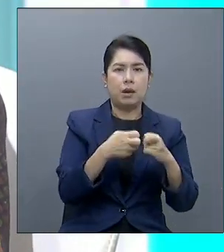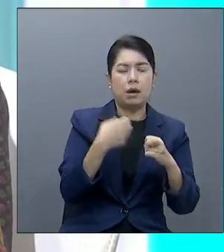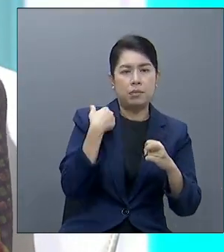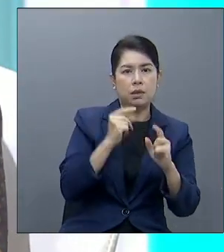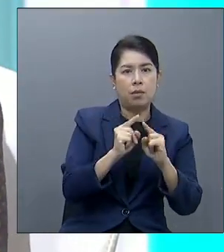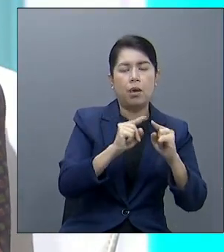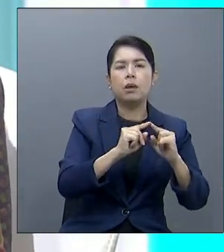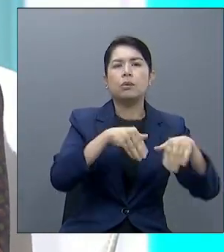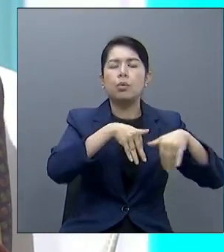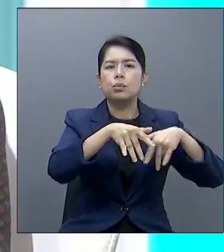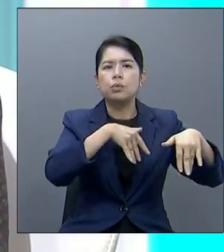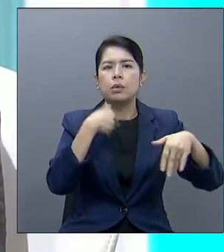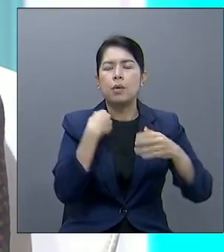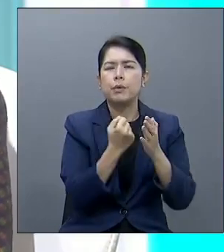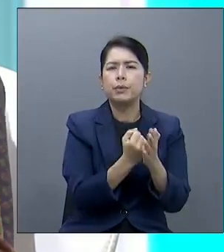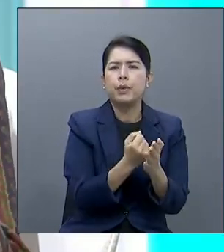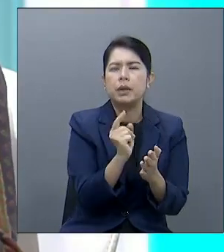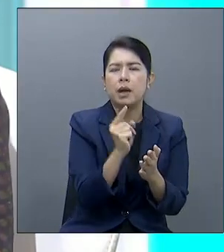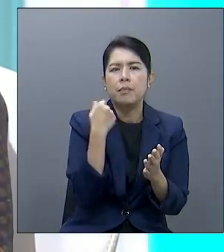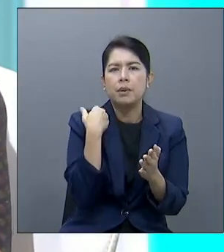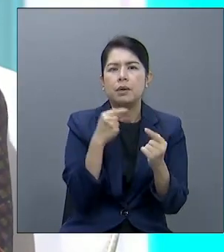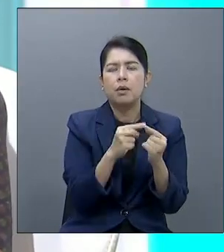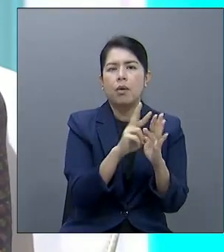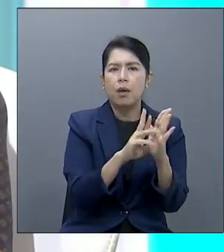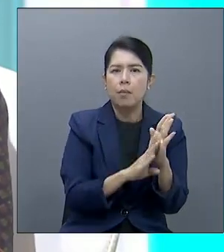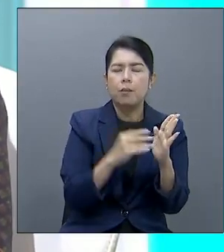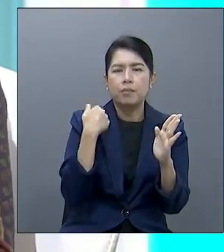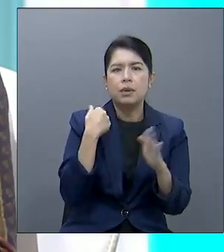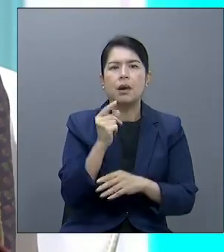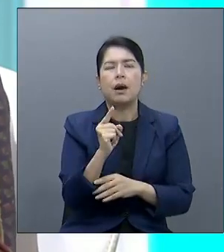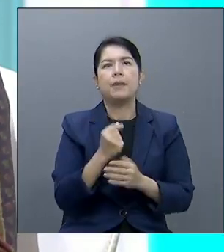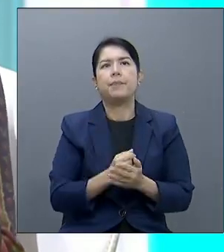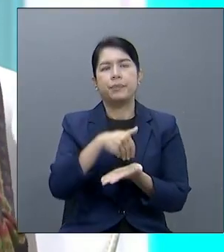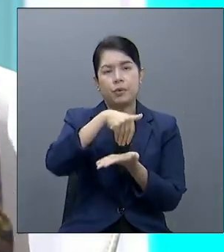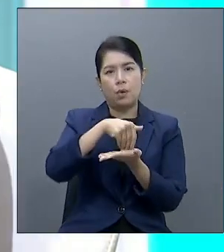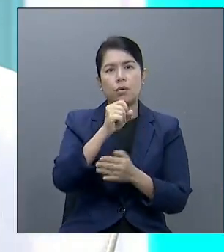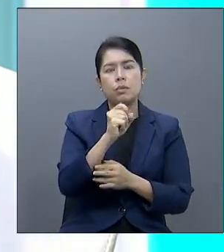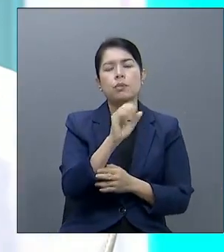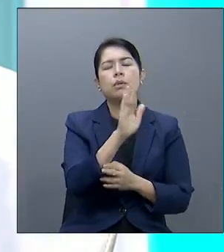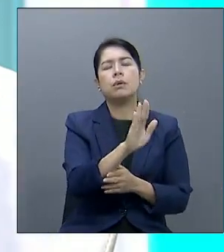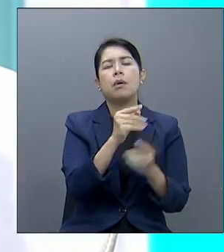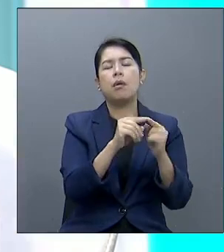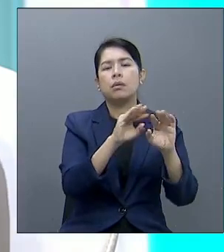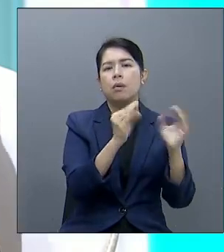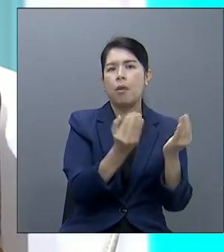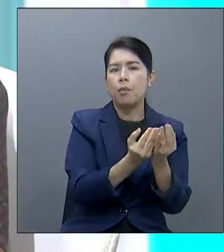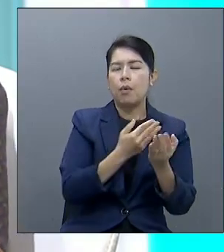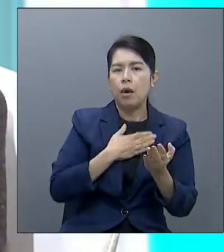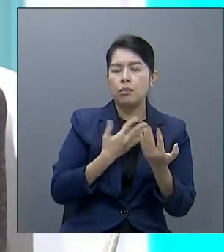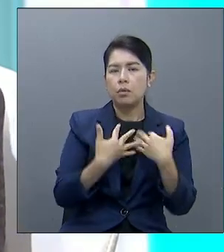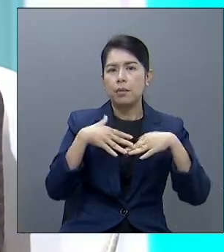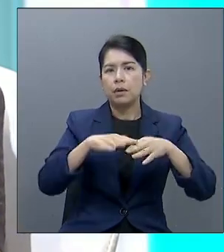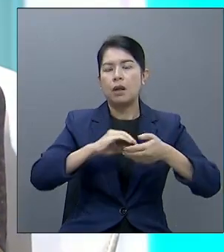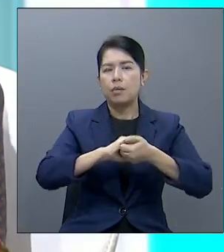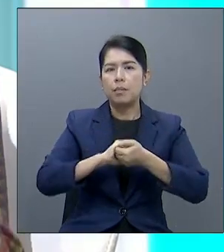เหลือได้อย่างไรจะมีระบบอย่างไรเพราะทุกวันนี้ค่ะเรามีศูนย์พัฒนาครอบครัวแล้วเราก็สามารถที่จะร่วมกับอปท.ยกระดับเป็นศูนย์ช่วยเห